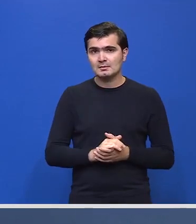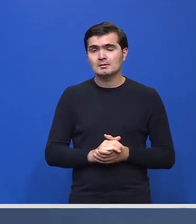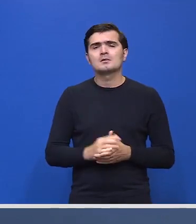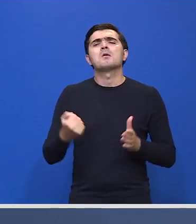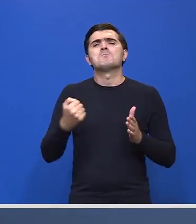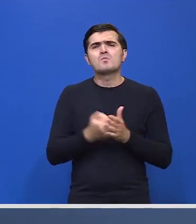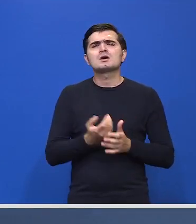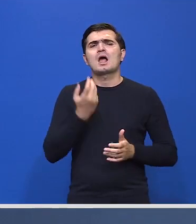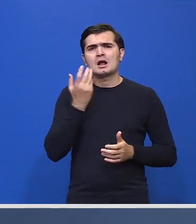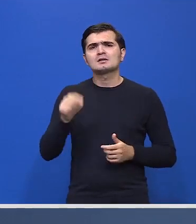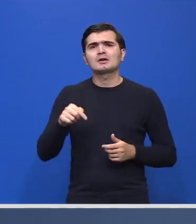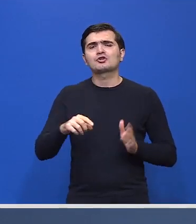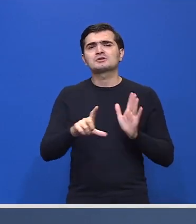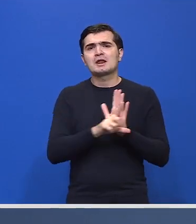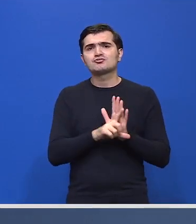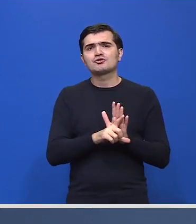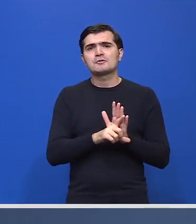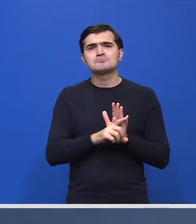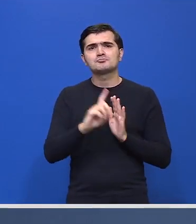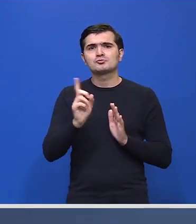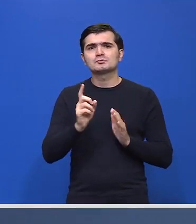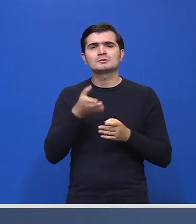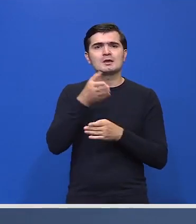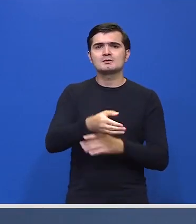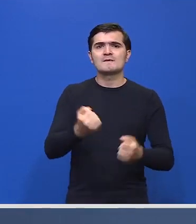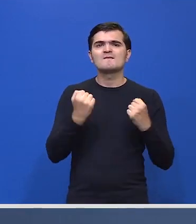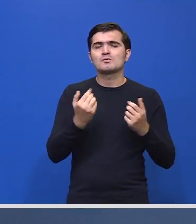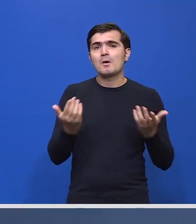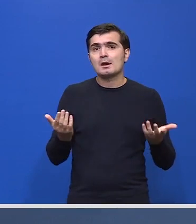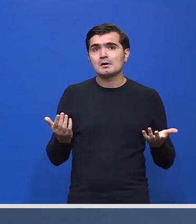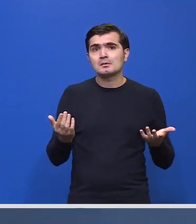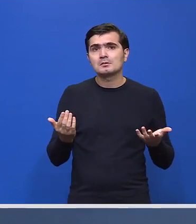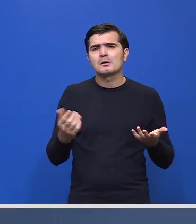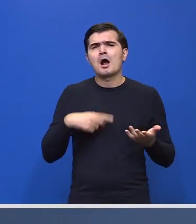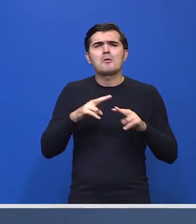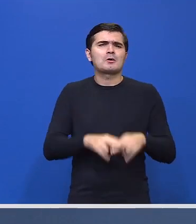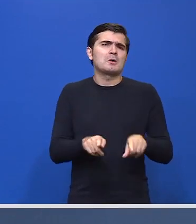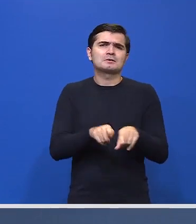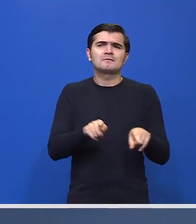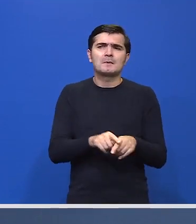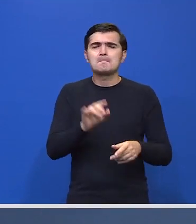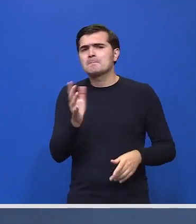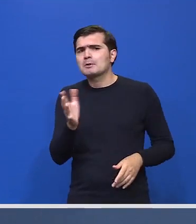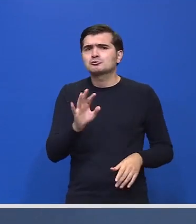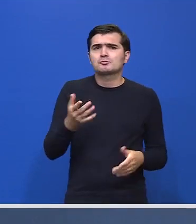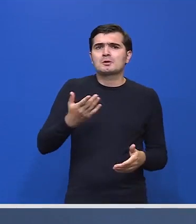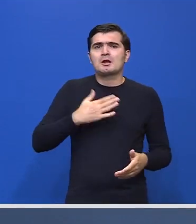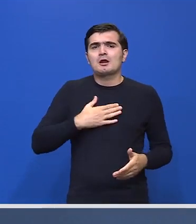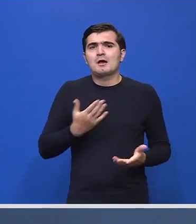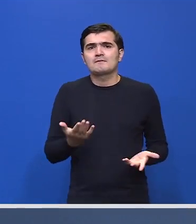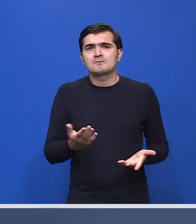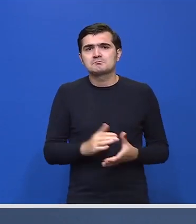când legea nu va intra în vigoare, sunt doar presupuneri pe care le avem